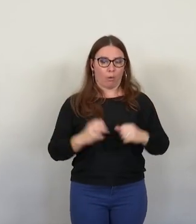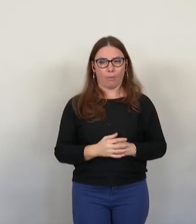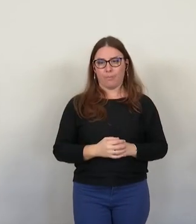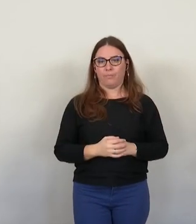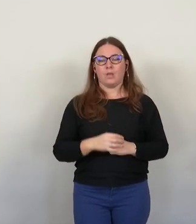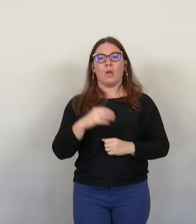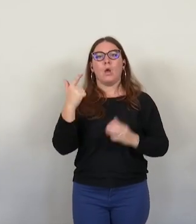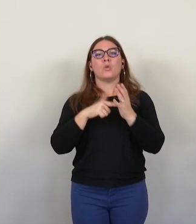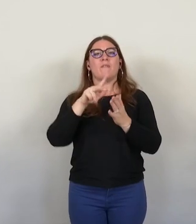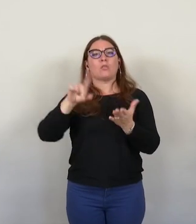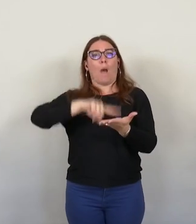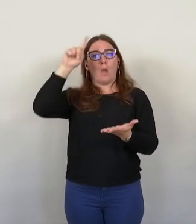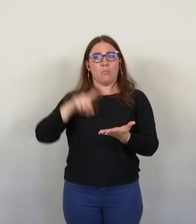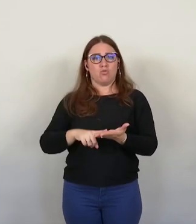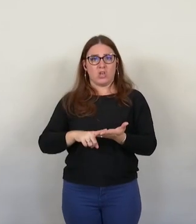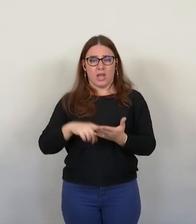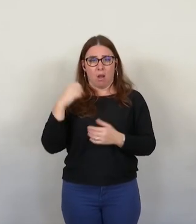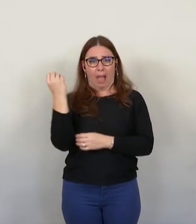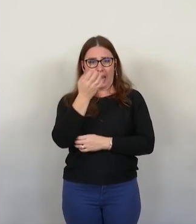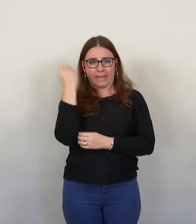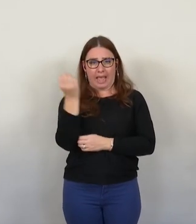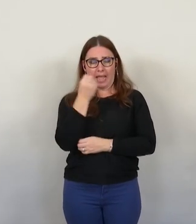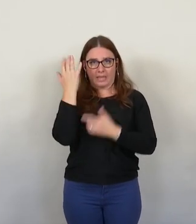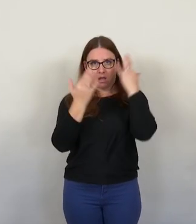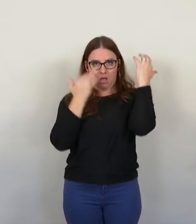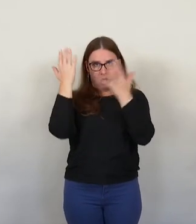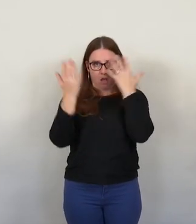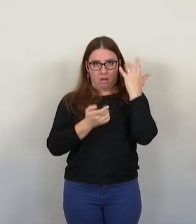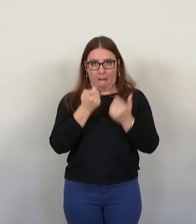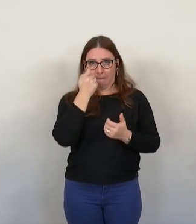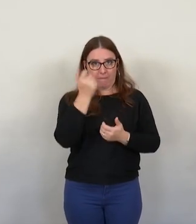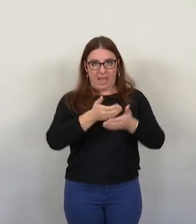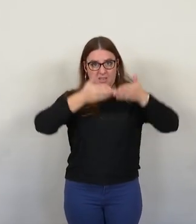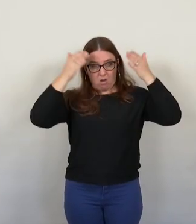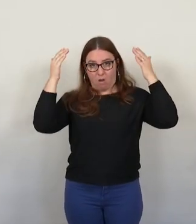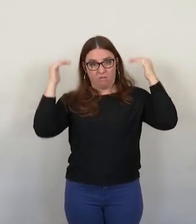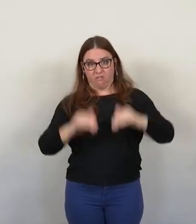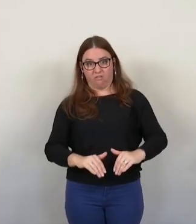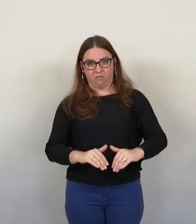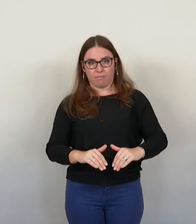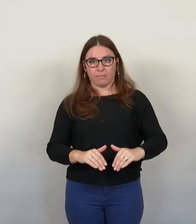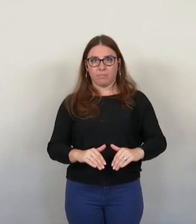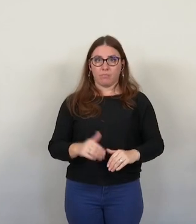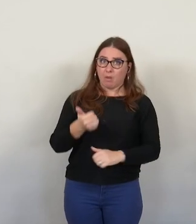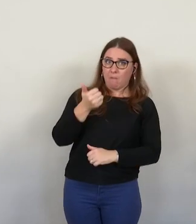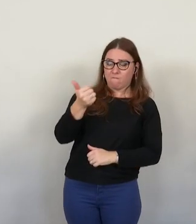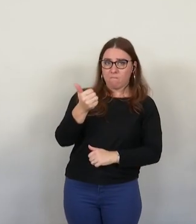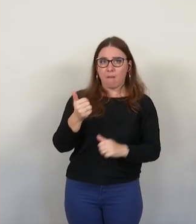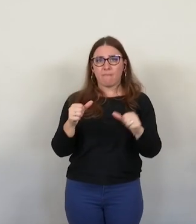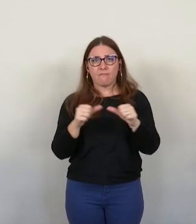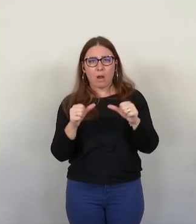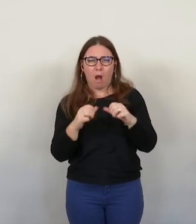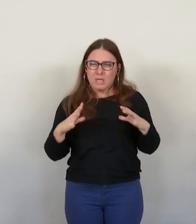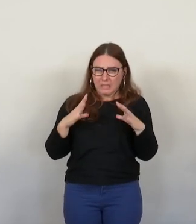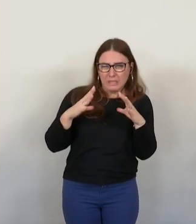2023 est dans une situation alarmante au bord de la faillite ce n'est pas faute pour vous de mettre tous les